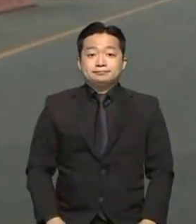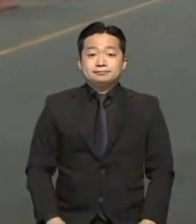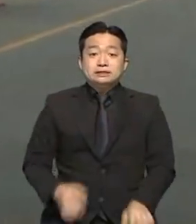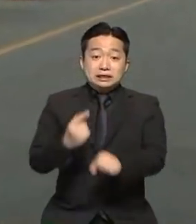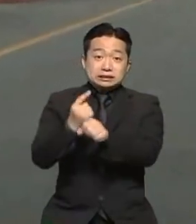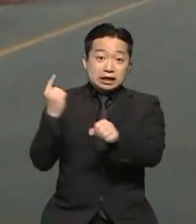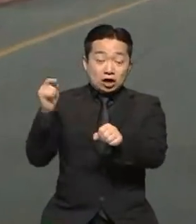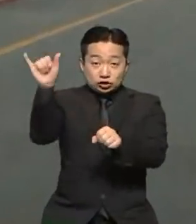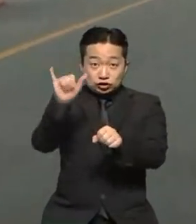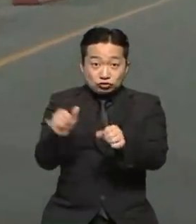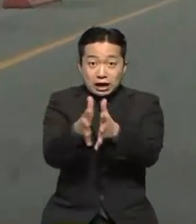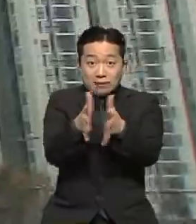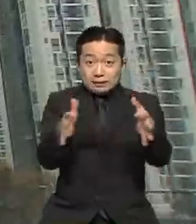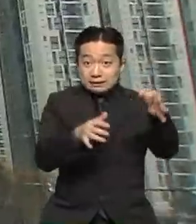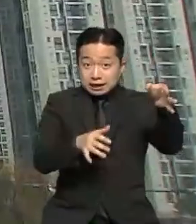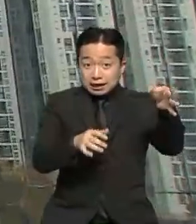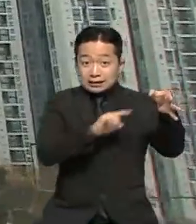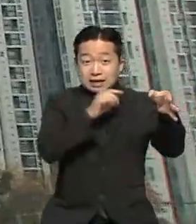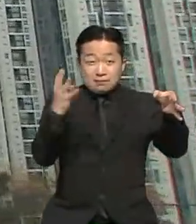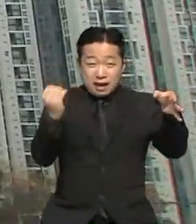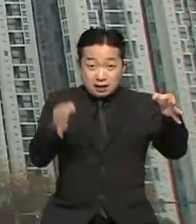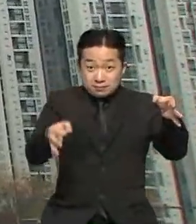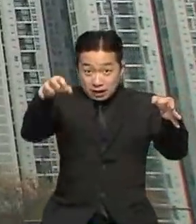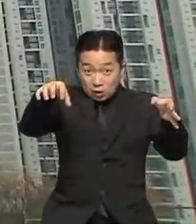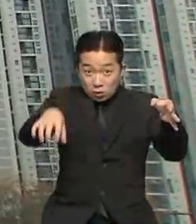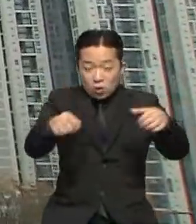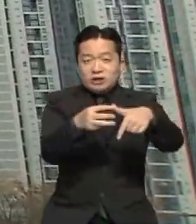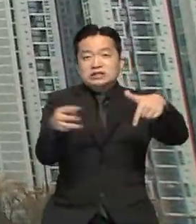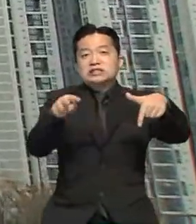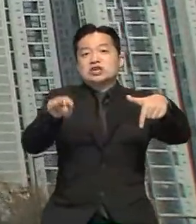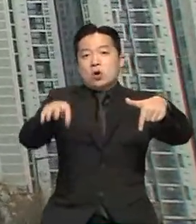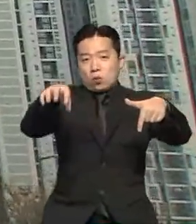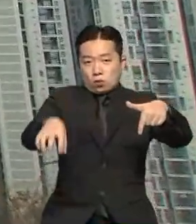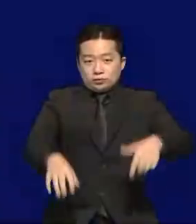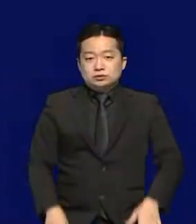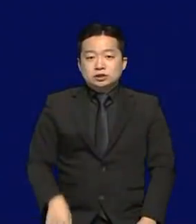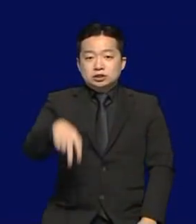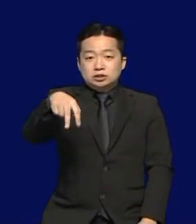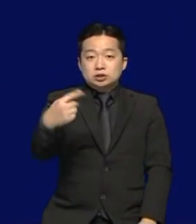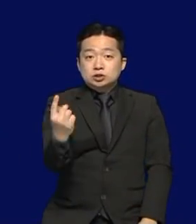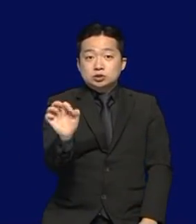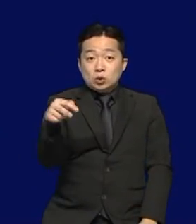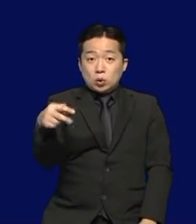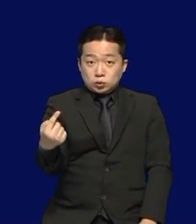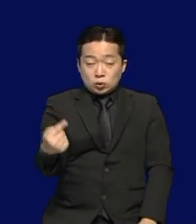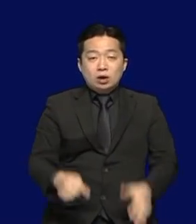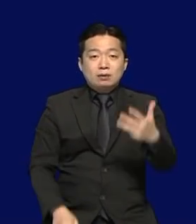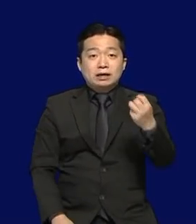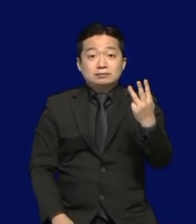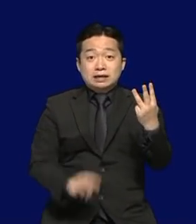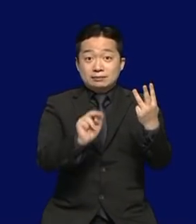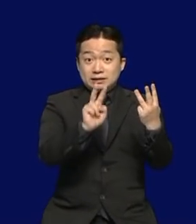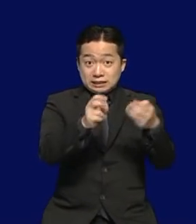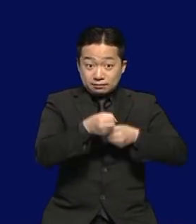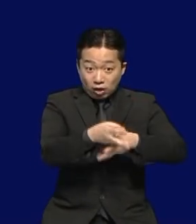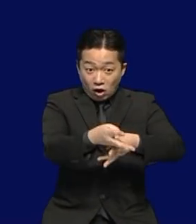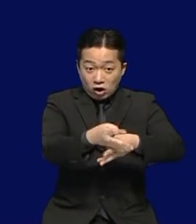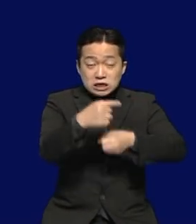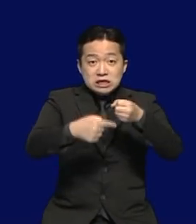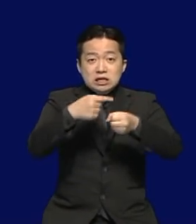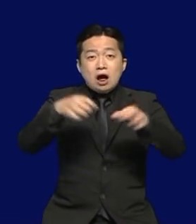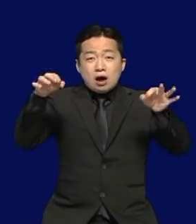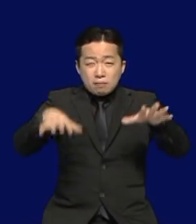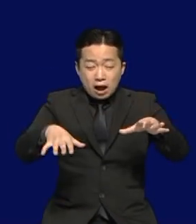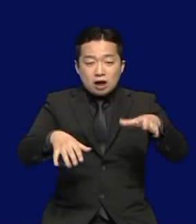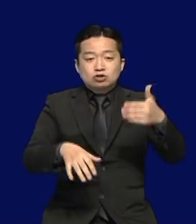지난해 전국에서 아파트 값이 가장 많이 오른 곳 인천입니다. 송도의 84제곱미터 아파트가 1년도 안 돼